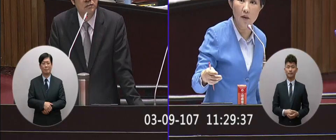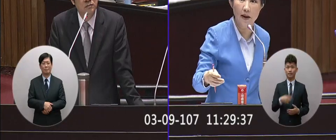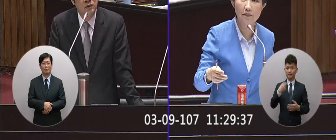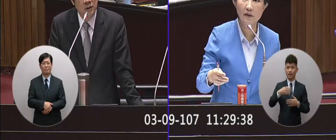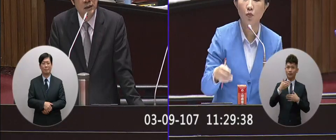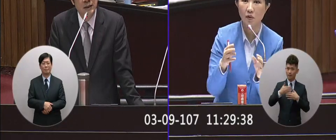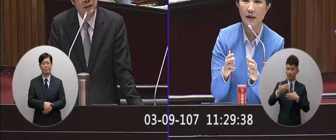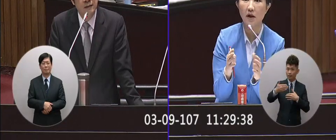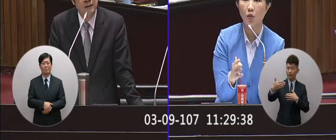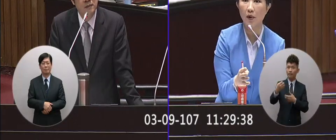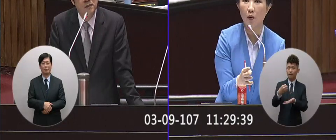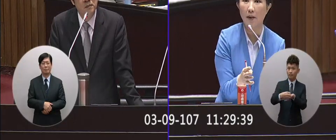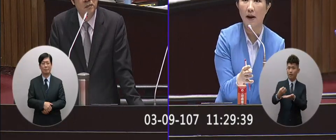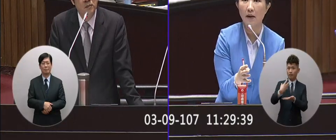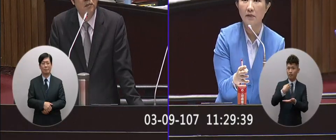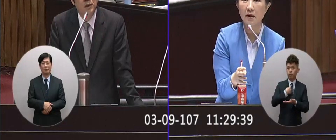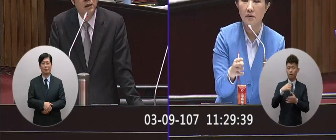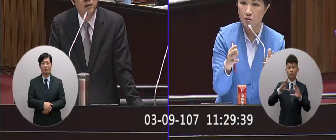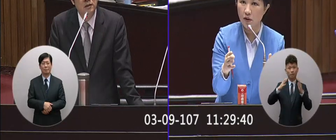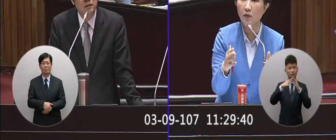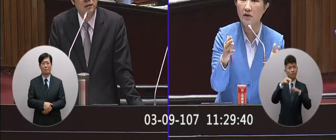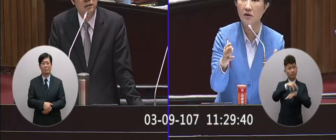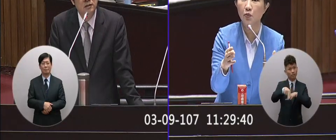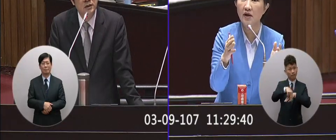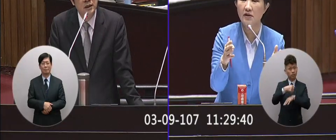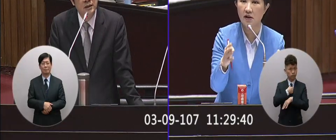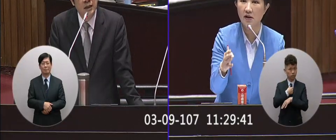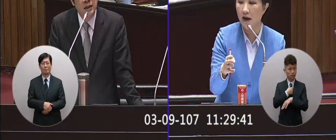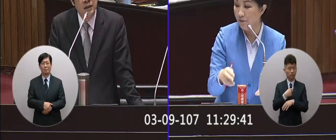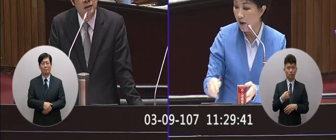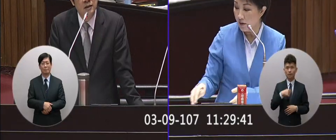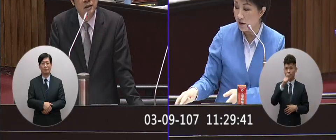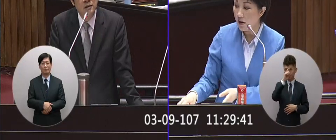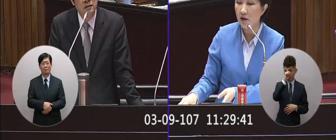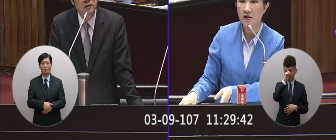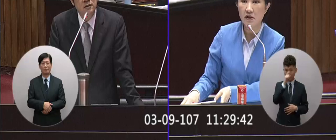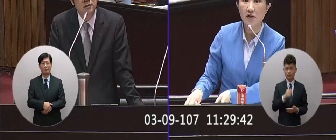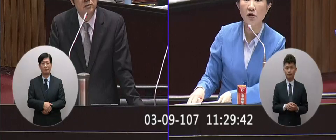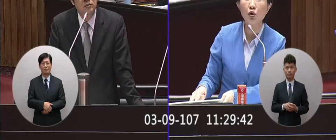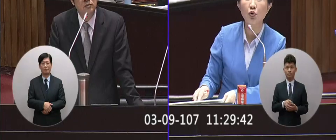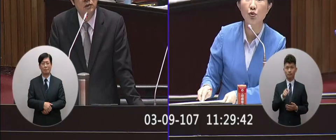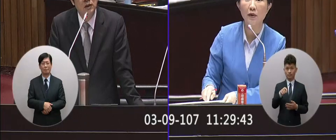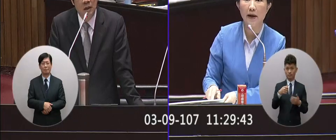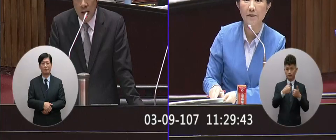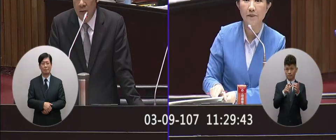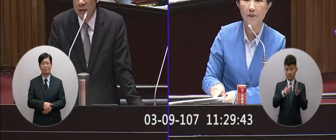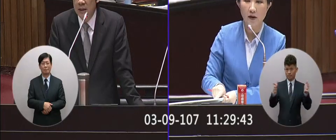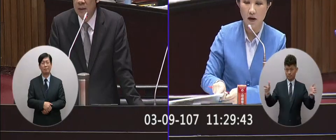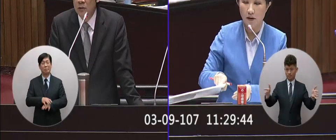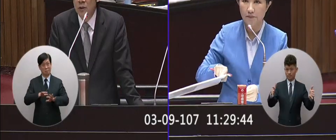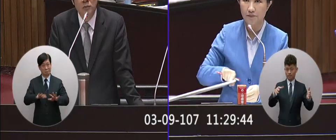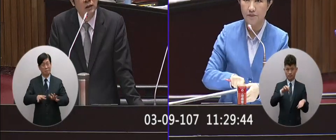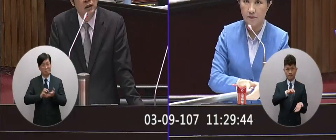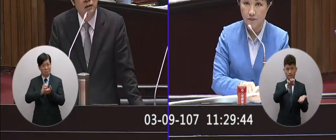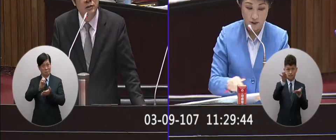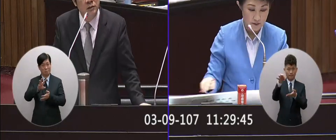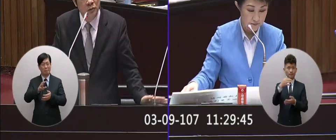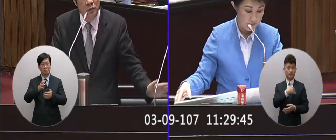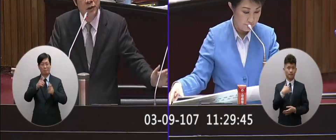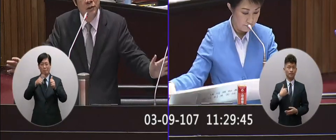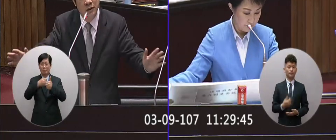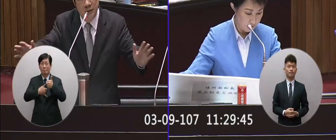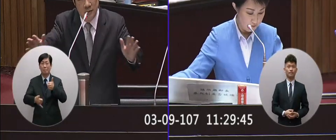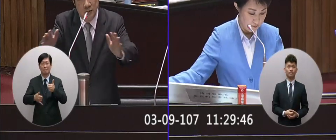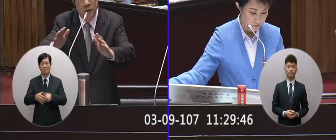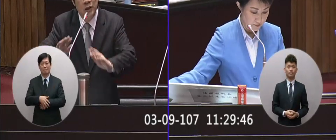进度报告嘛， 是， 那国家要有规划嘛，那所以我也期待你这个启程能够出来。 好，现在跟卢委员报告，就是